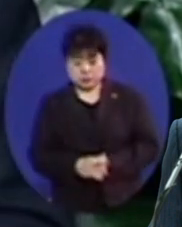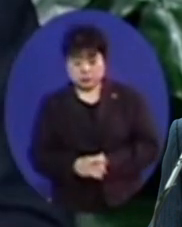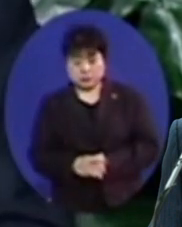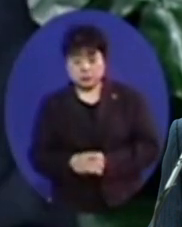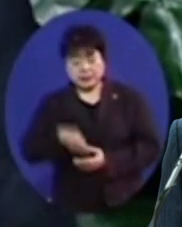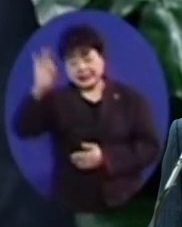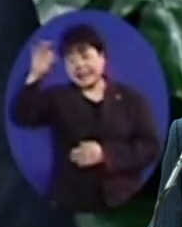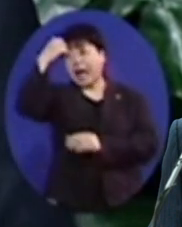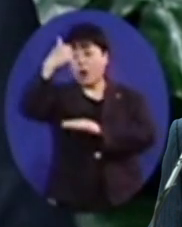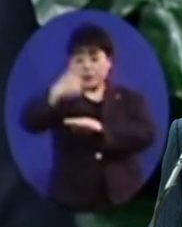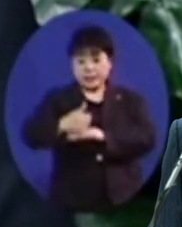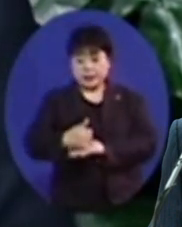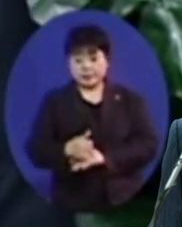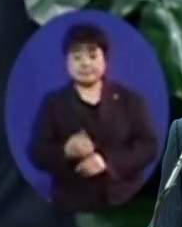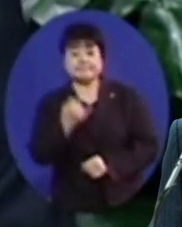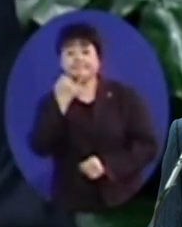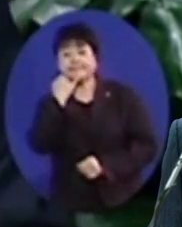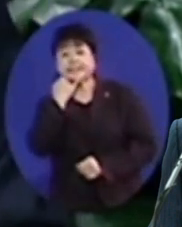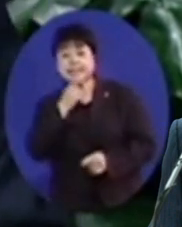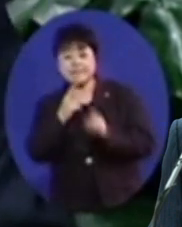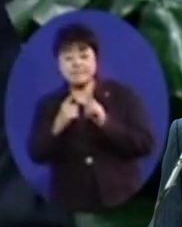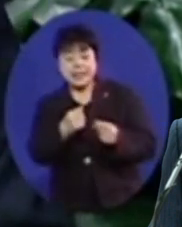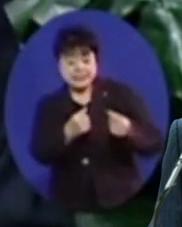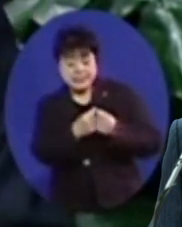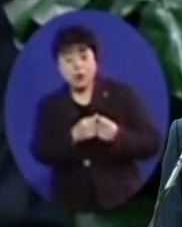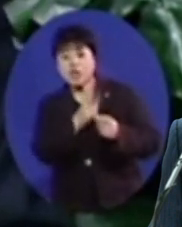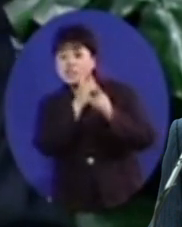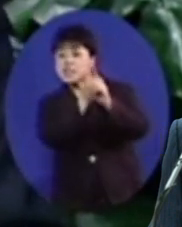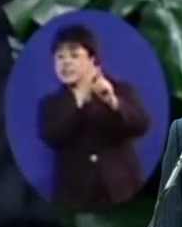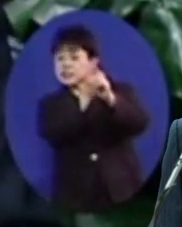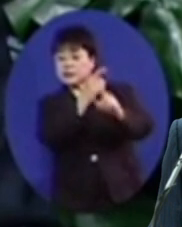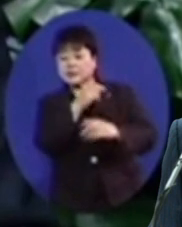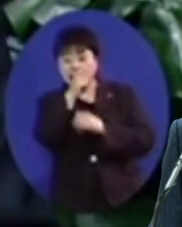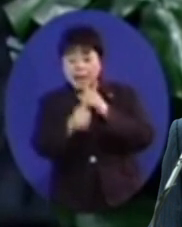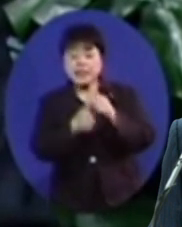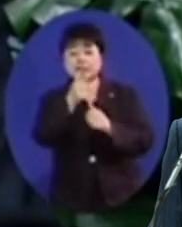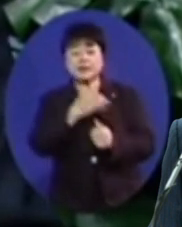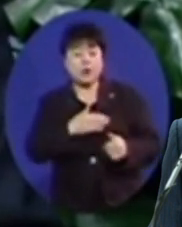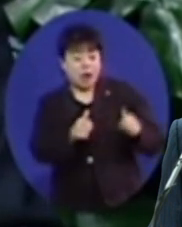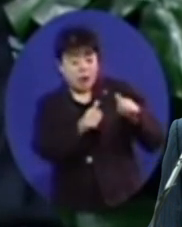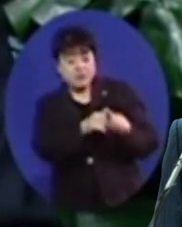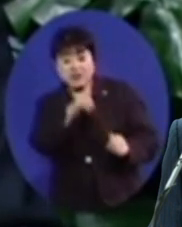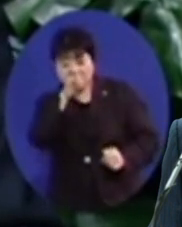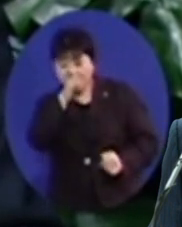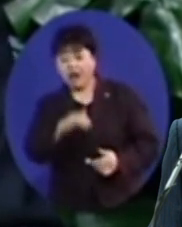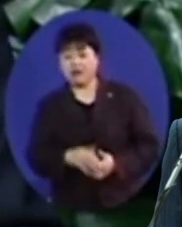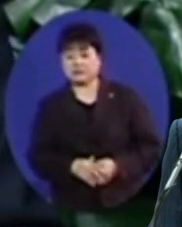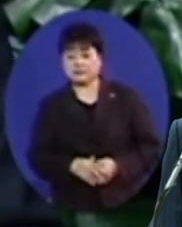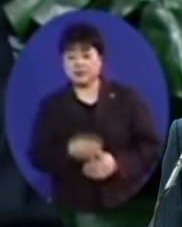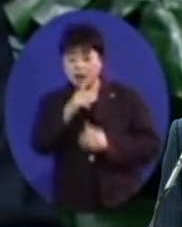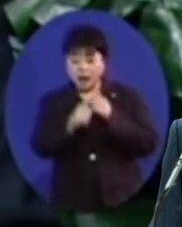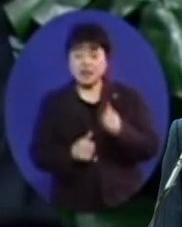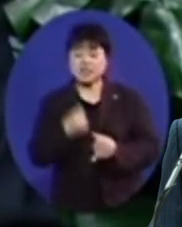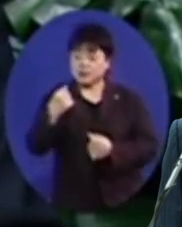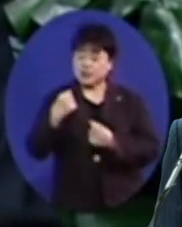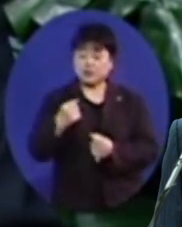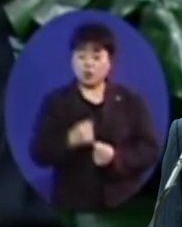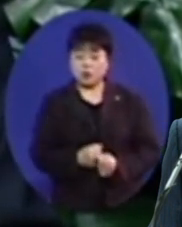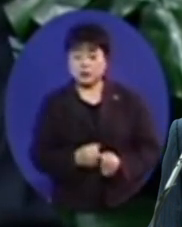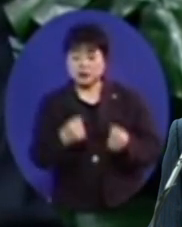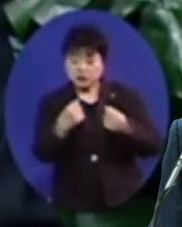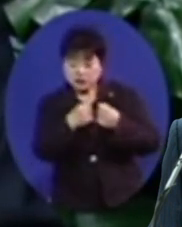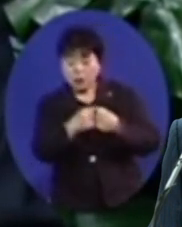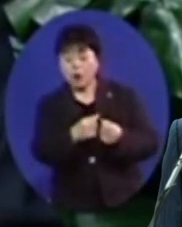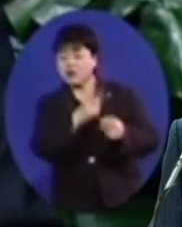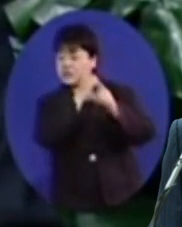다윗은 눈도 깜짝하지 않아요. 말싸움에서 이겼다. 하나님이 같이 계시니까 하나님 백으로 말싸움을